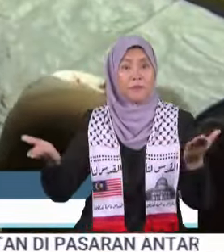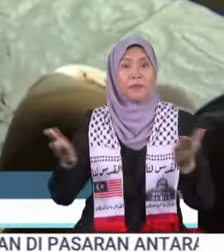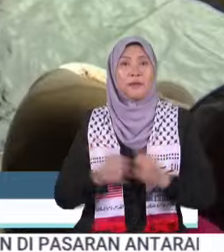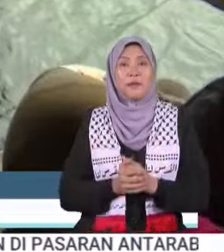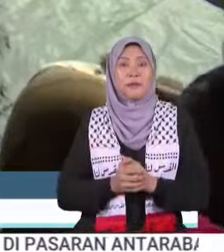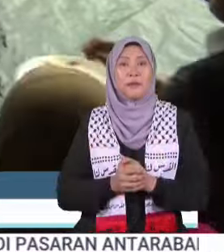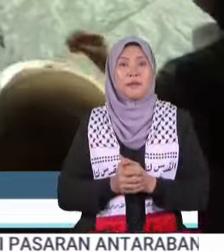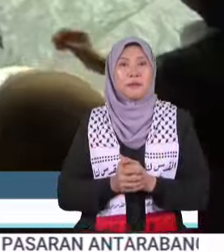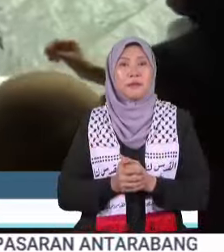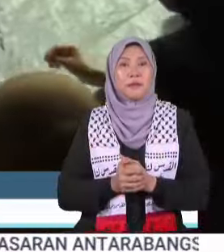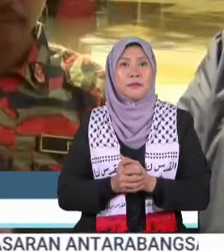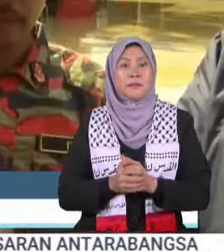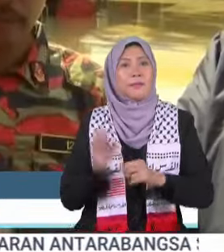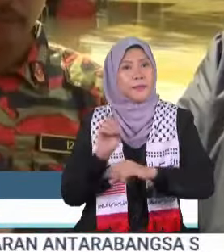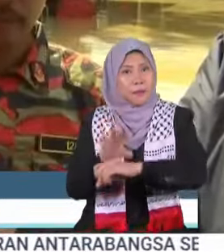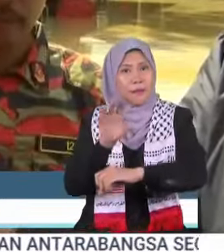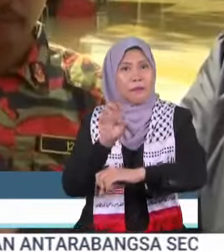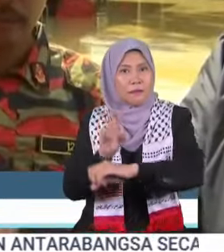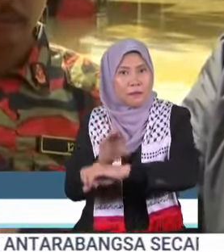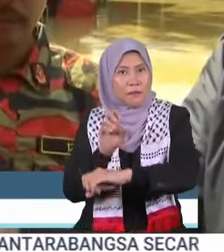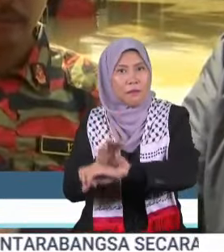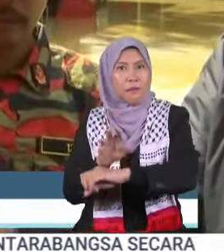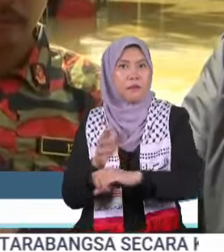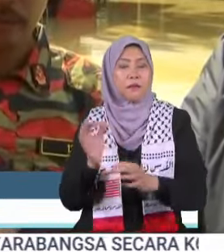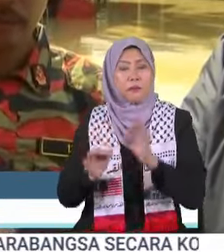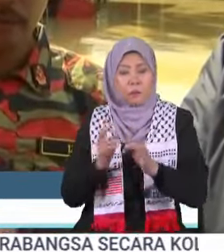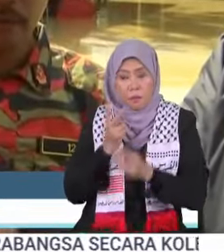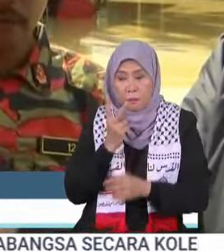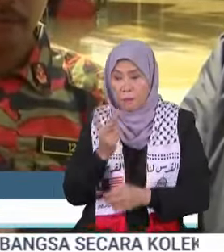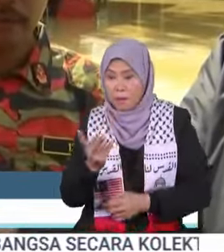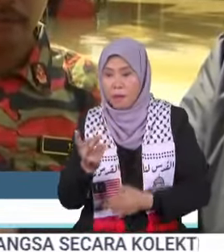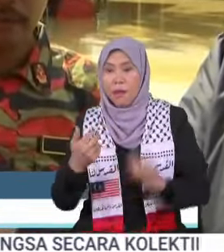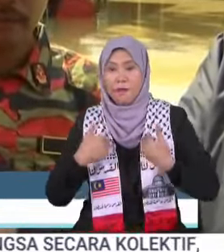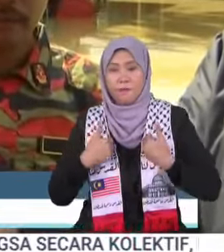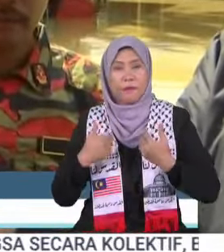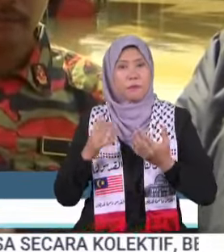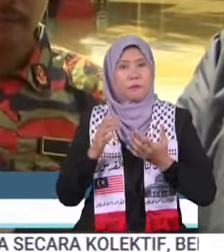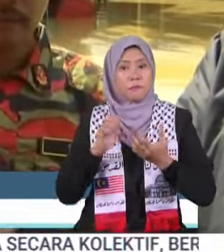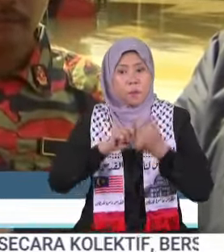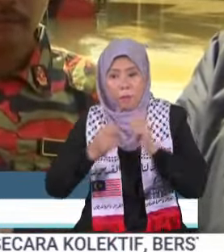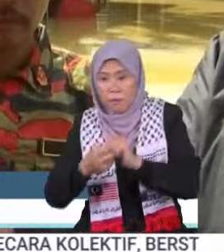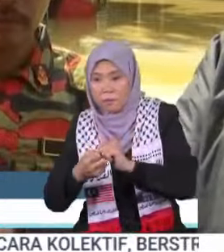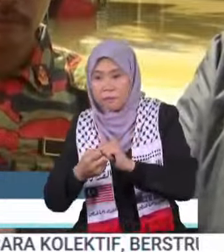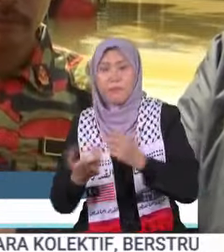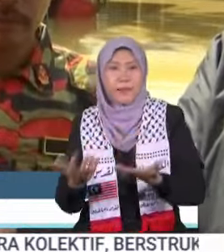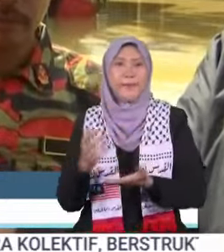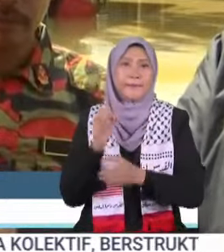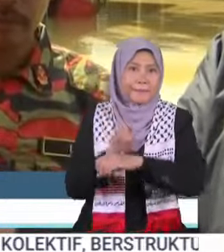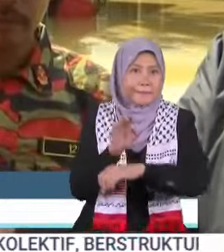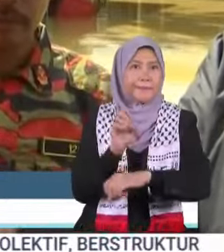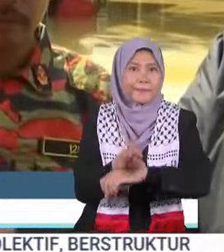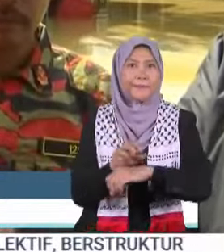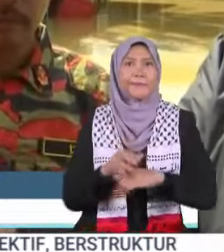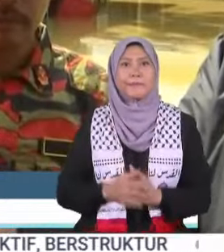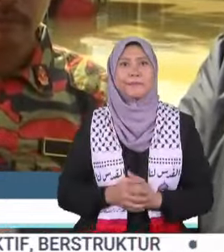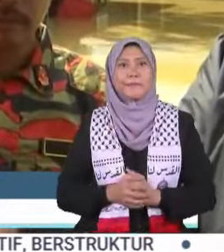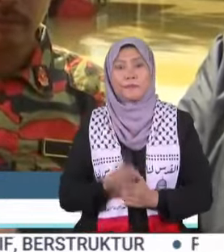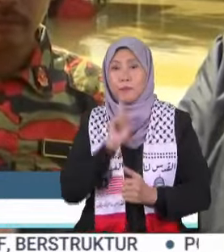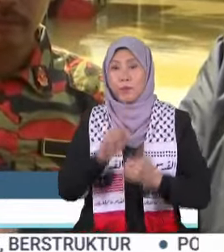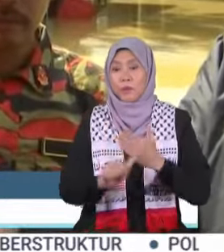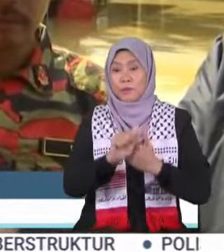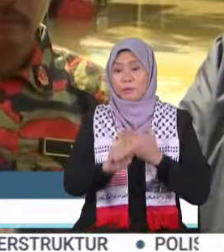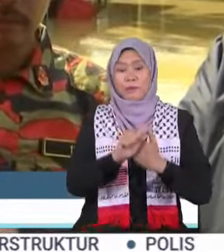kita juga menyampaikan daripada pesanan dan juga nasihat kalau kita nampak ada melibatkan keselamatan sebab berkaitan dengan